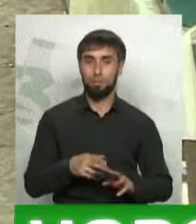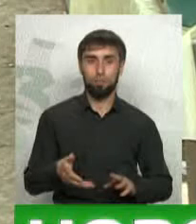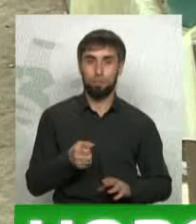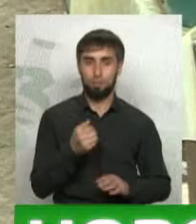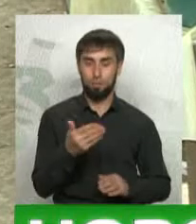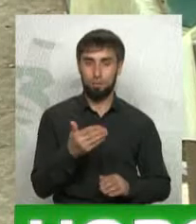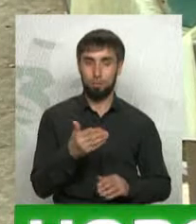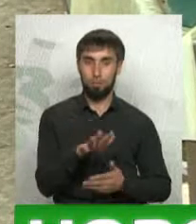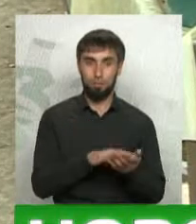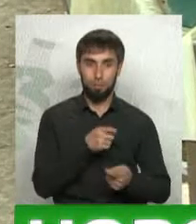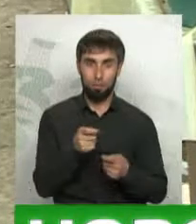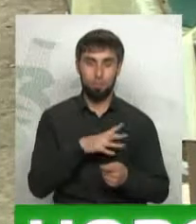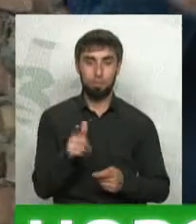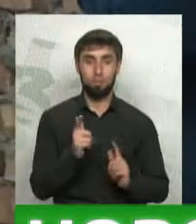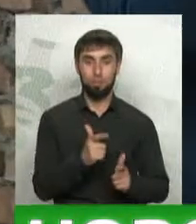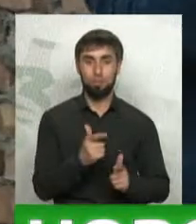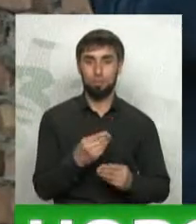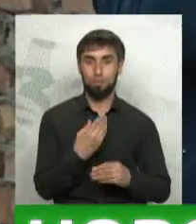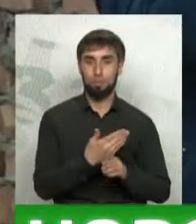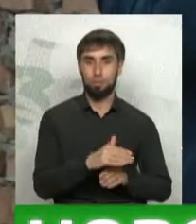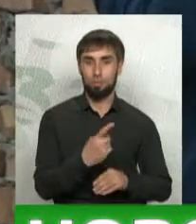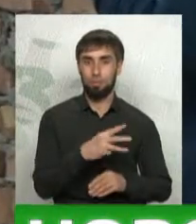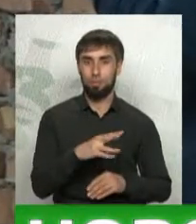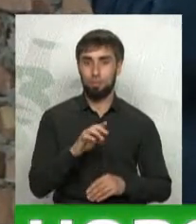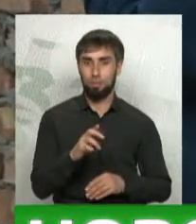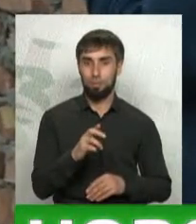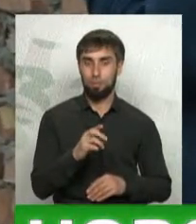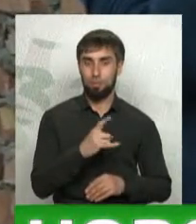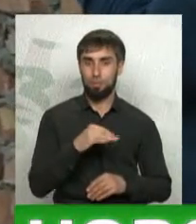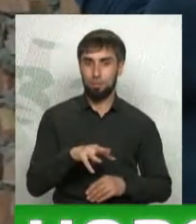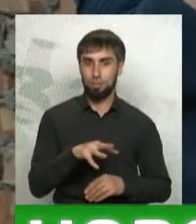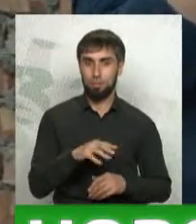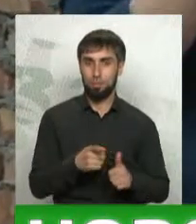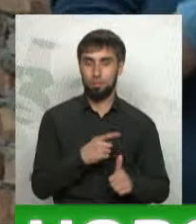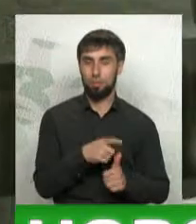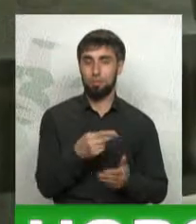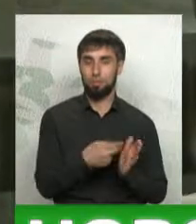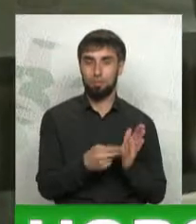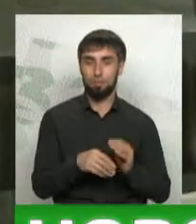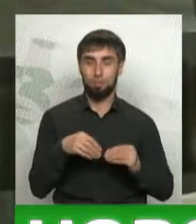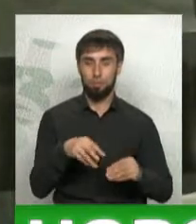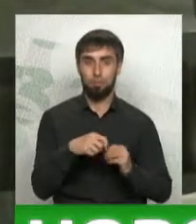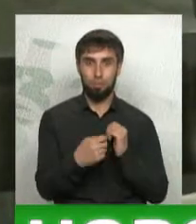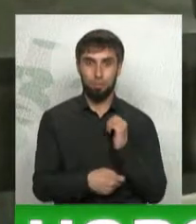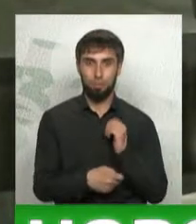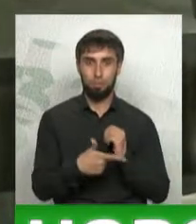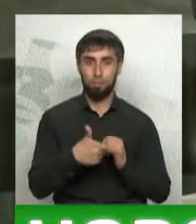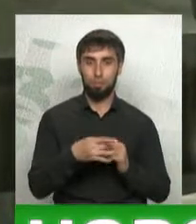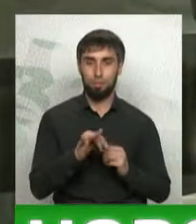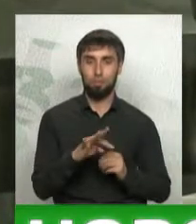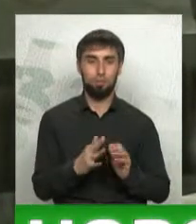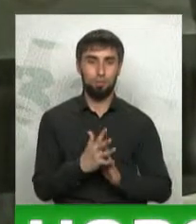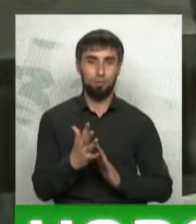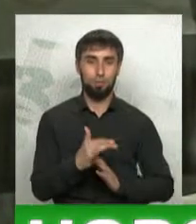подачи заявки ей одобрили займ на сумму 1 000 000 рублей. На эти средства она закупила посадочный материал, горшки для